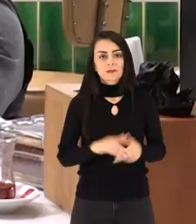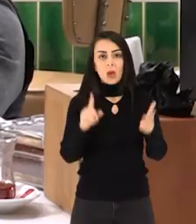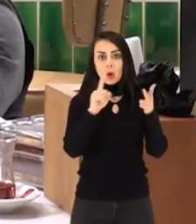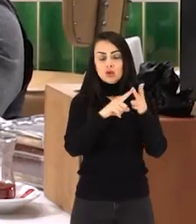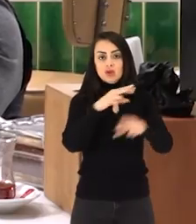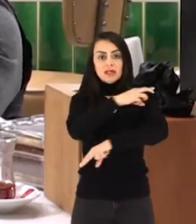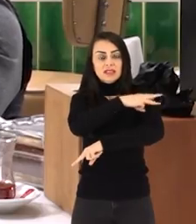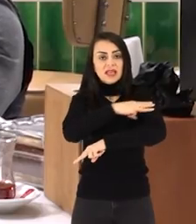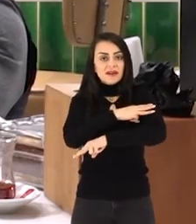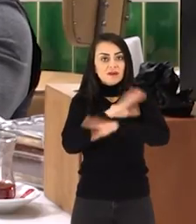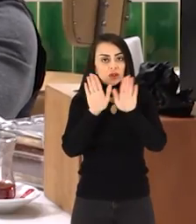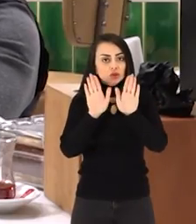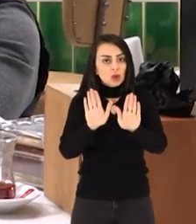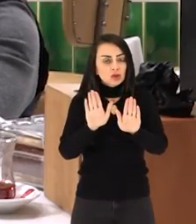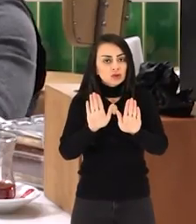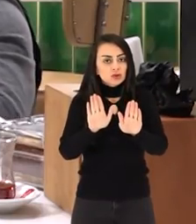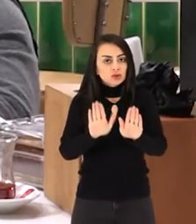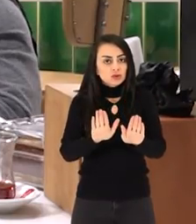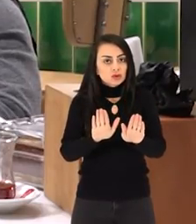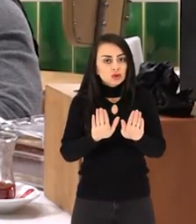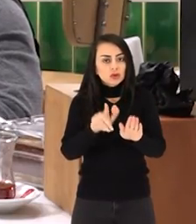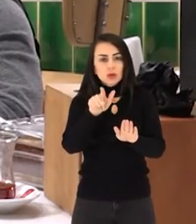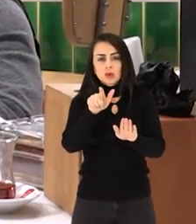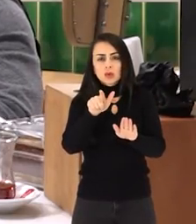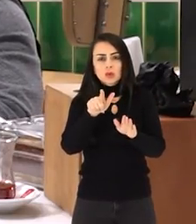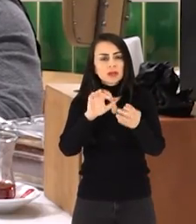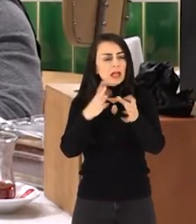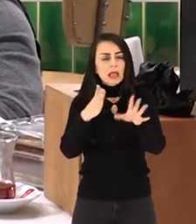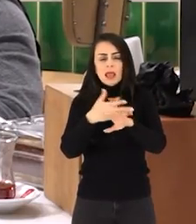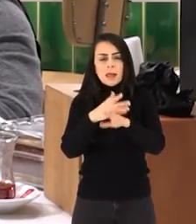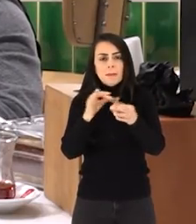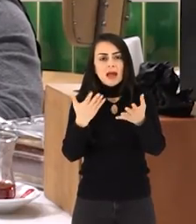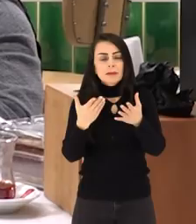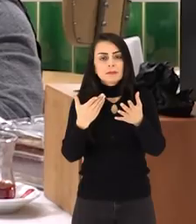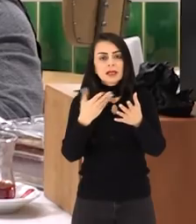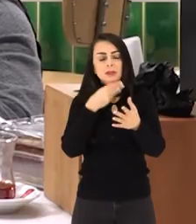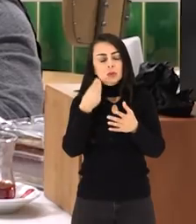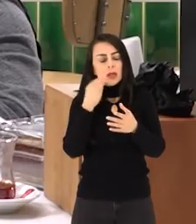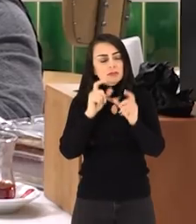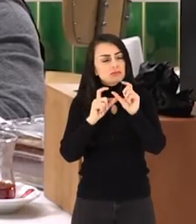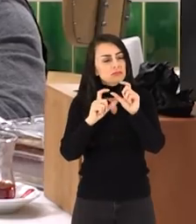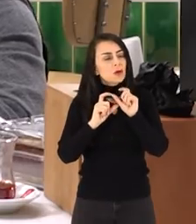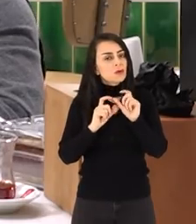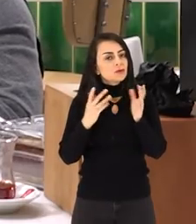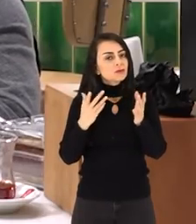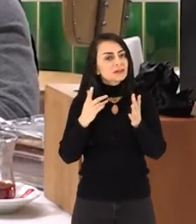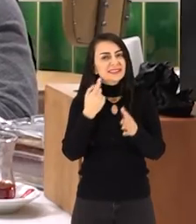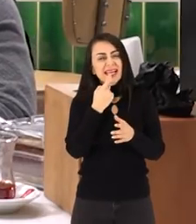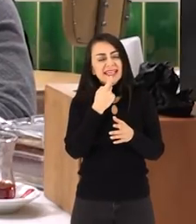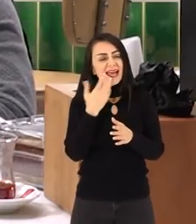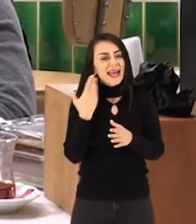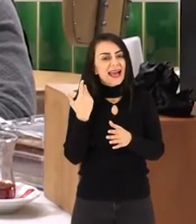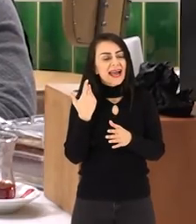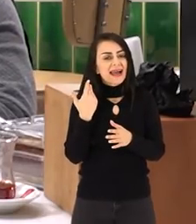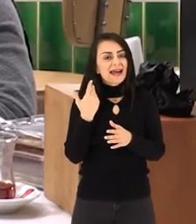üçü de dondurdun. Dondurdum. O iş neydi? Üçü dondurduğun iş. Güzel soru. Hatırlamak zorunda değilsin.